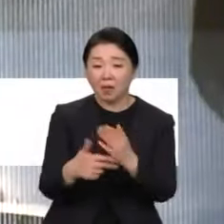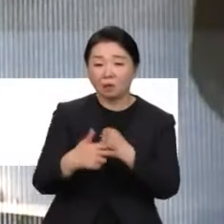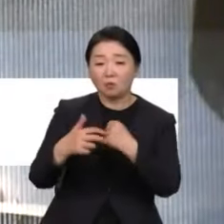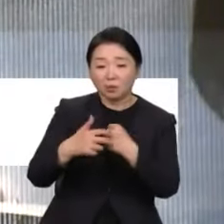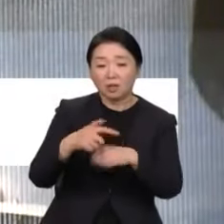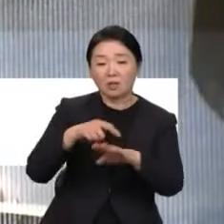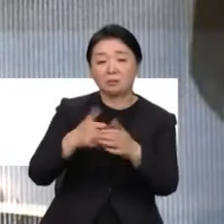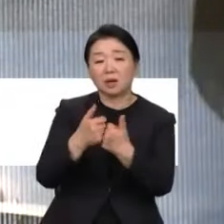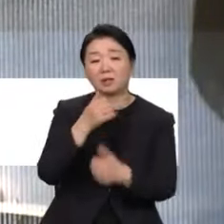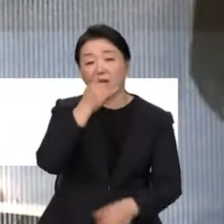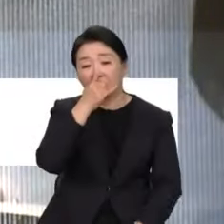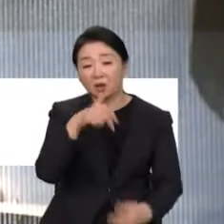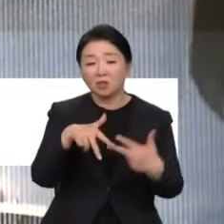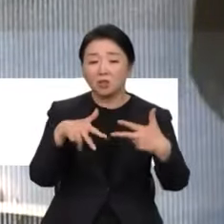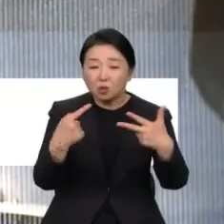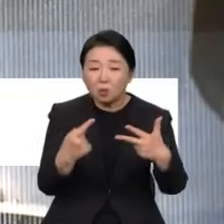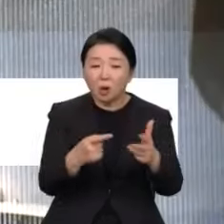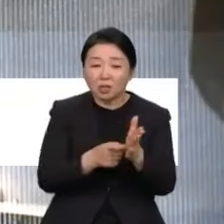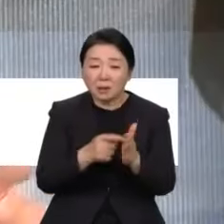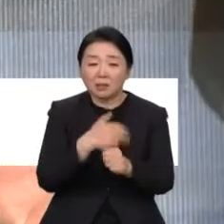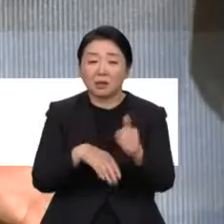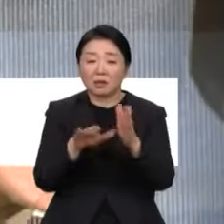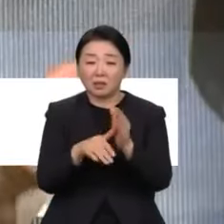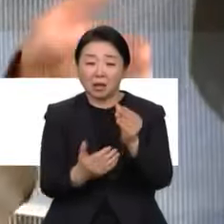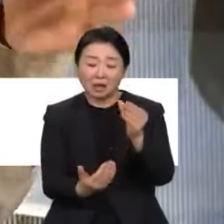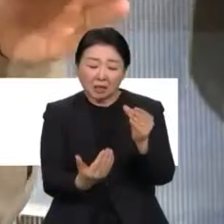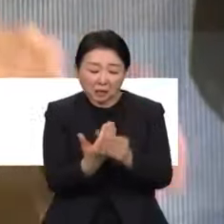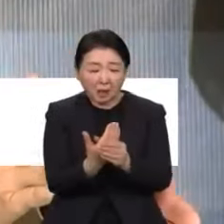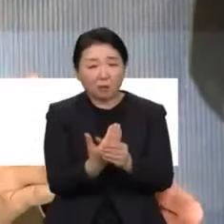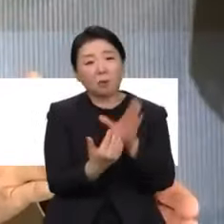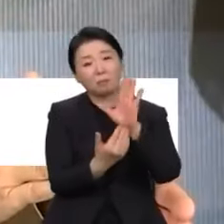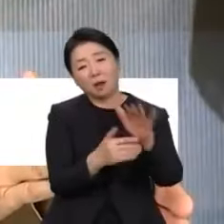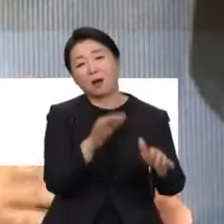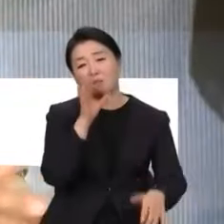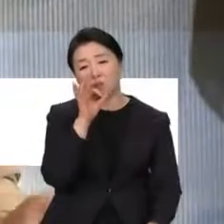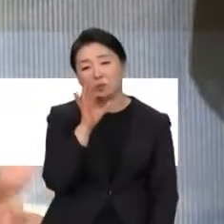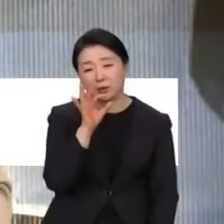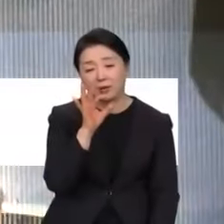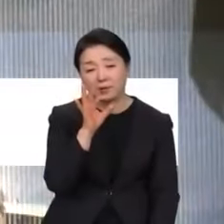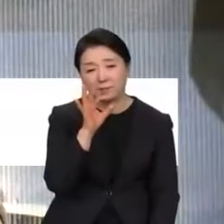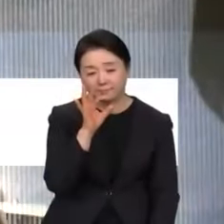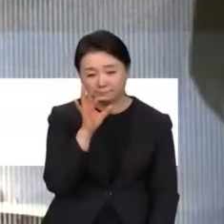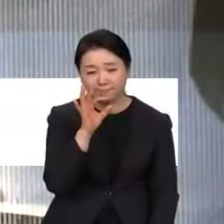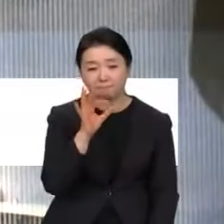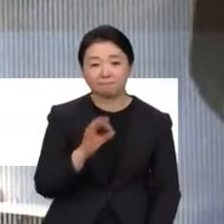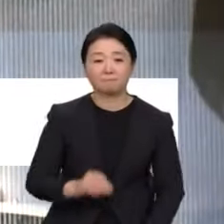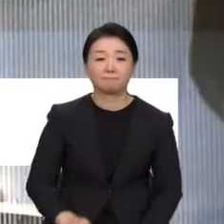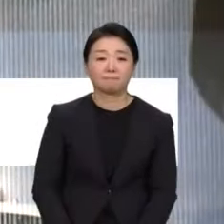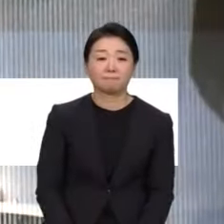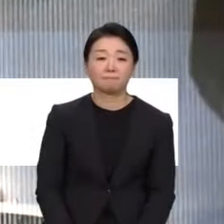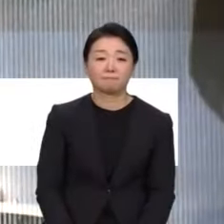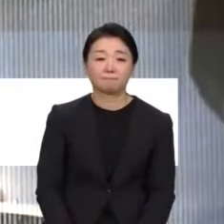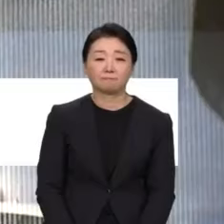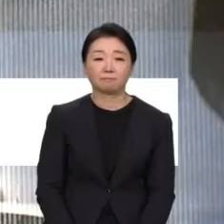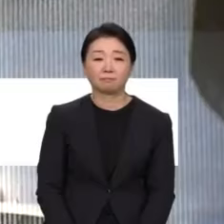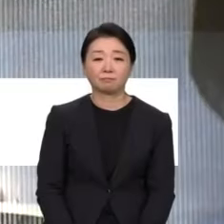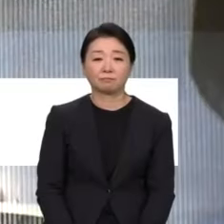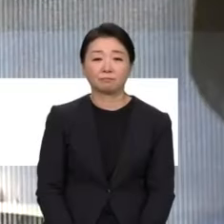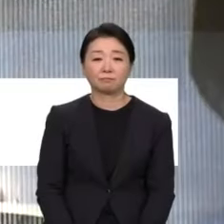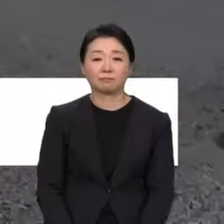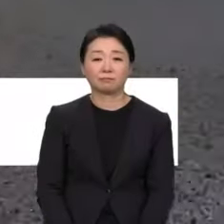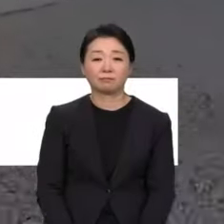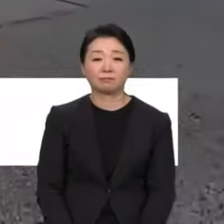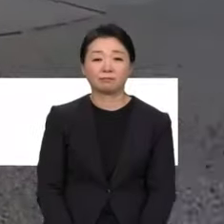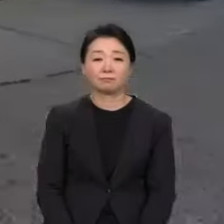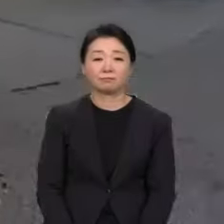the best of healthcare, the best psychologist in that immediate interaction and that seven seconds, there are no magic